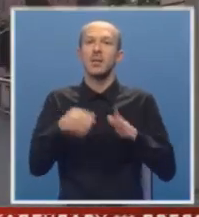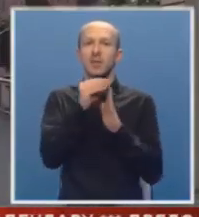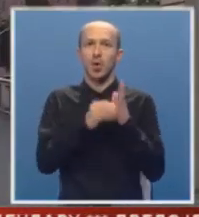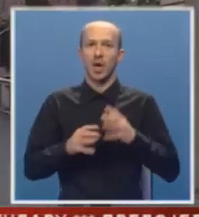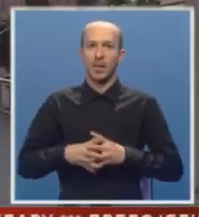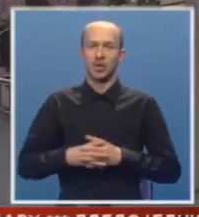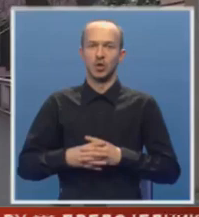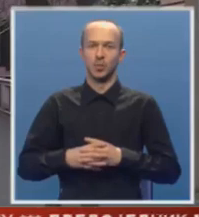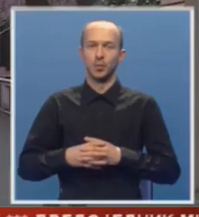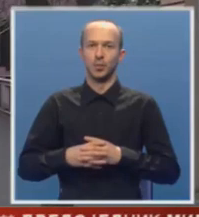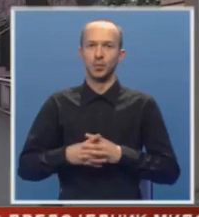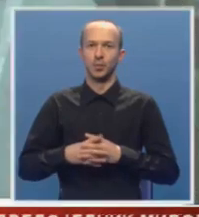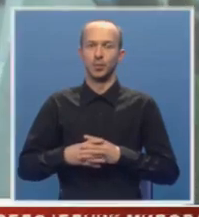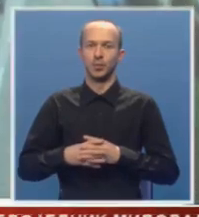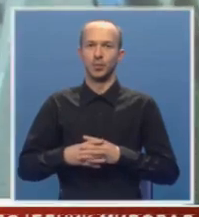program.